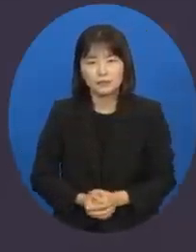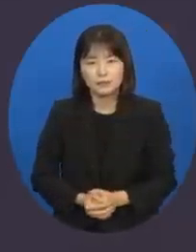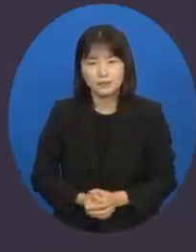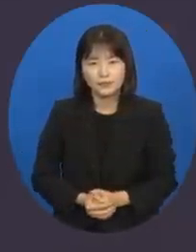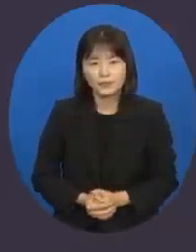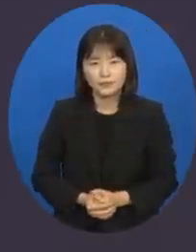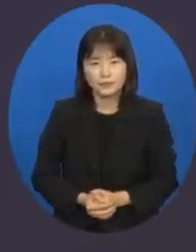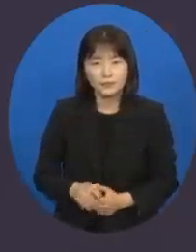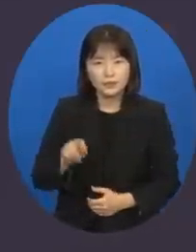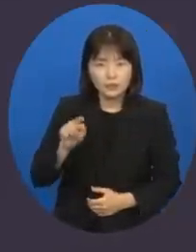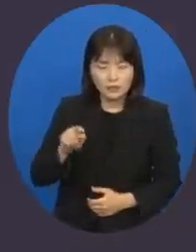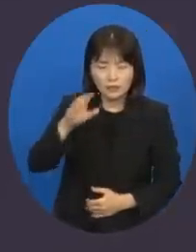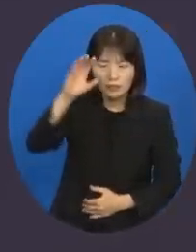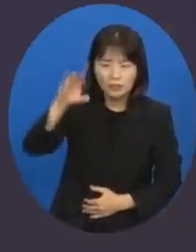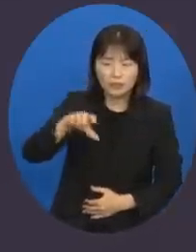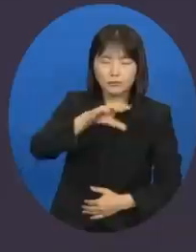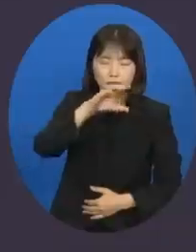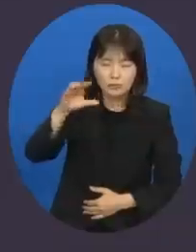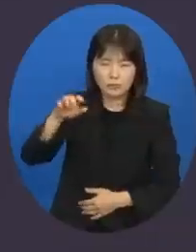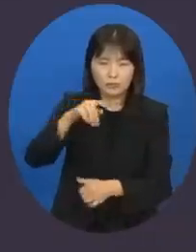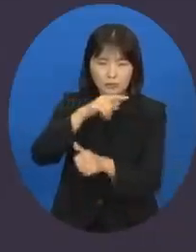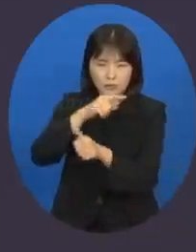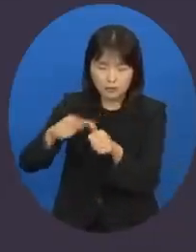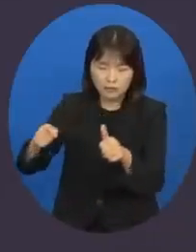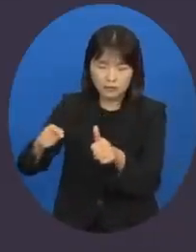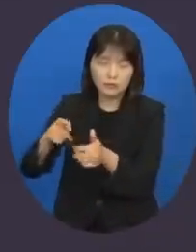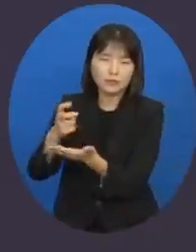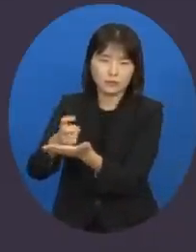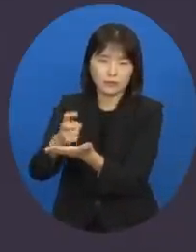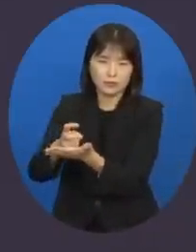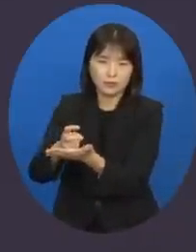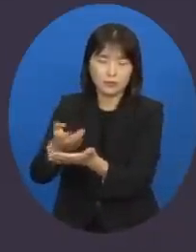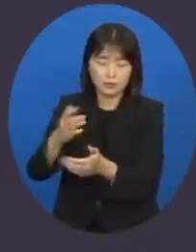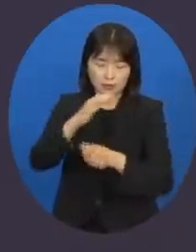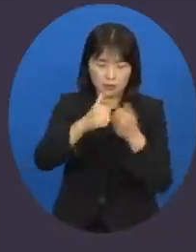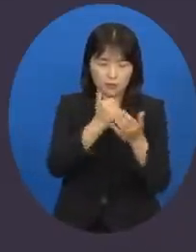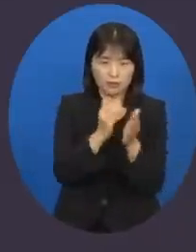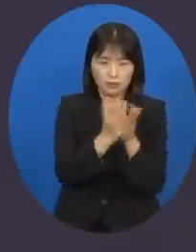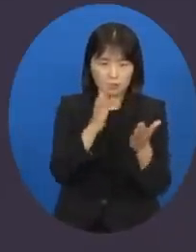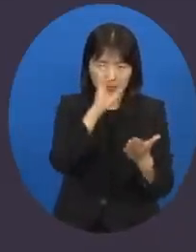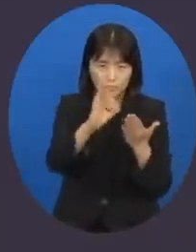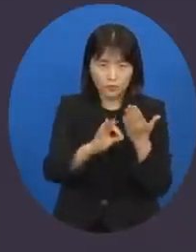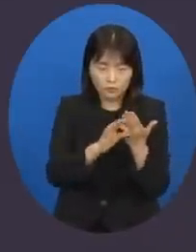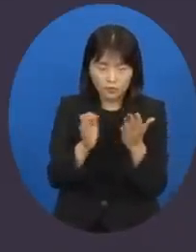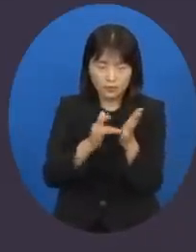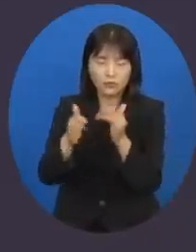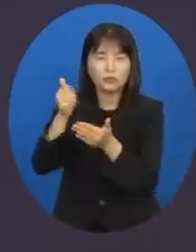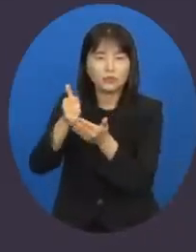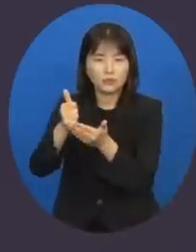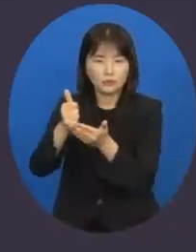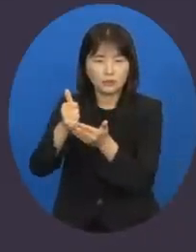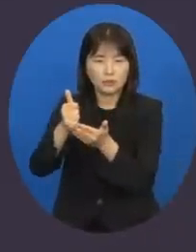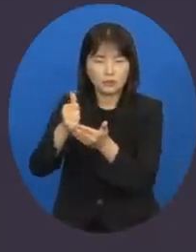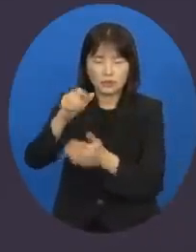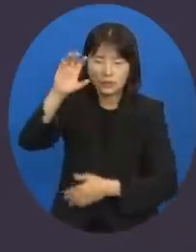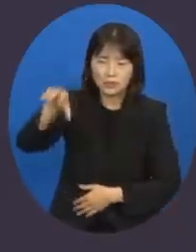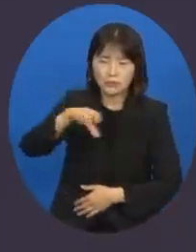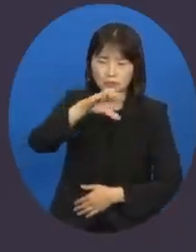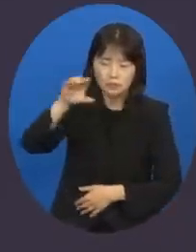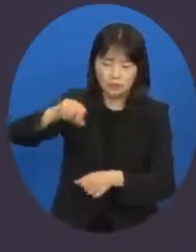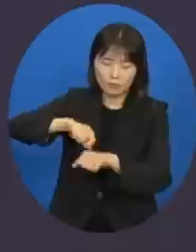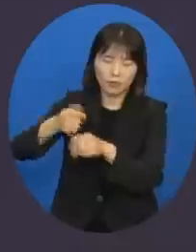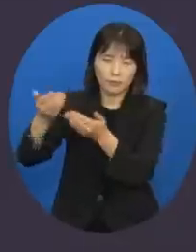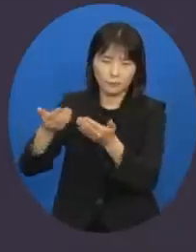그것이 바로 십자가형이었죠. 그런데 성경에 보면 예수님이 그 십자가형을